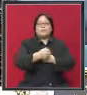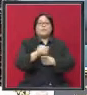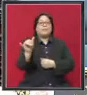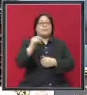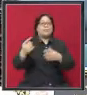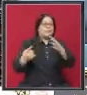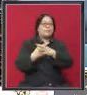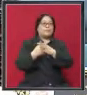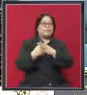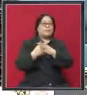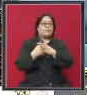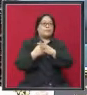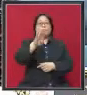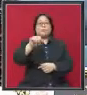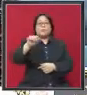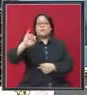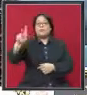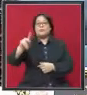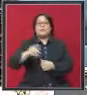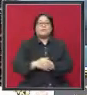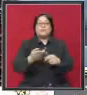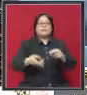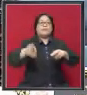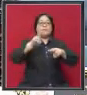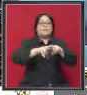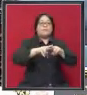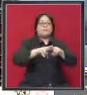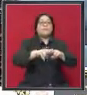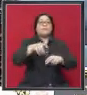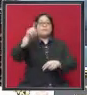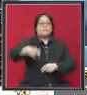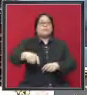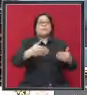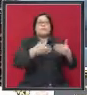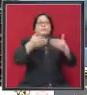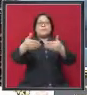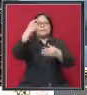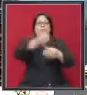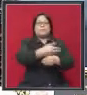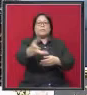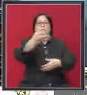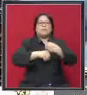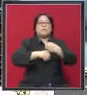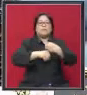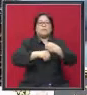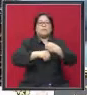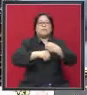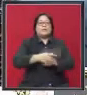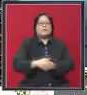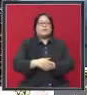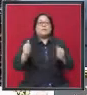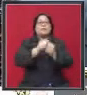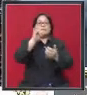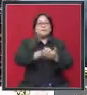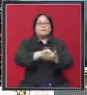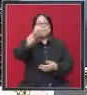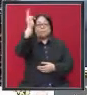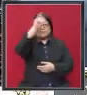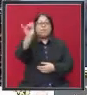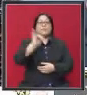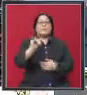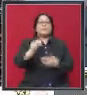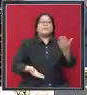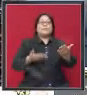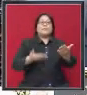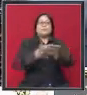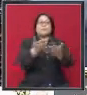yang dibangkitkan oleh Yang Berhormat Sik, kenaikan tersebut wajar dipanjangkan kepada nelayan darat. Dengan itu, kerajaan